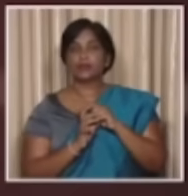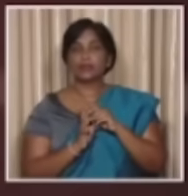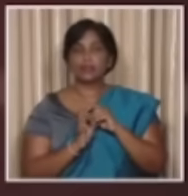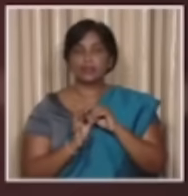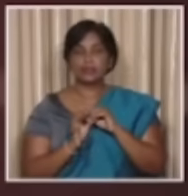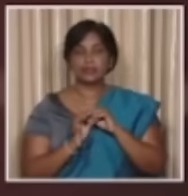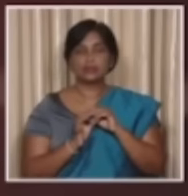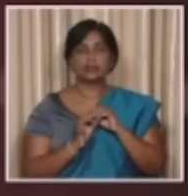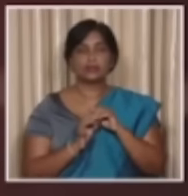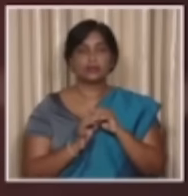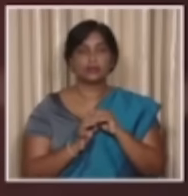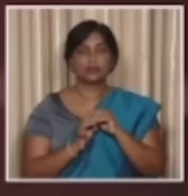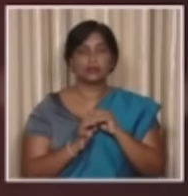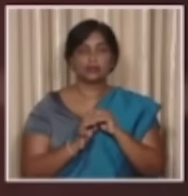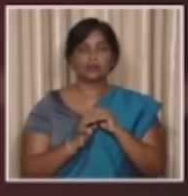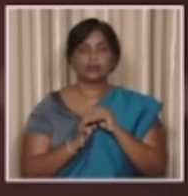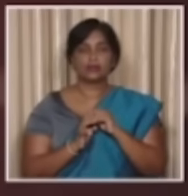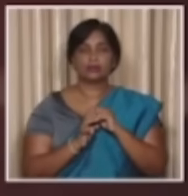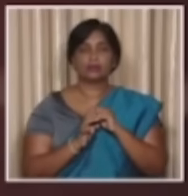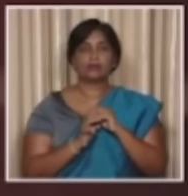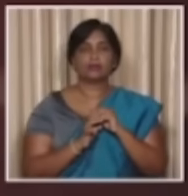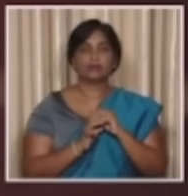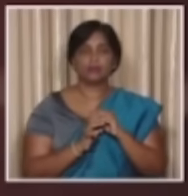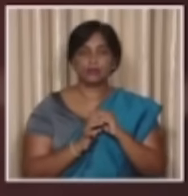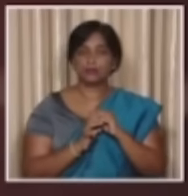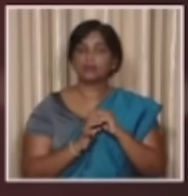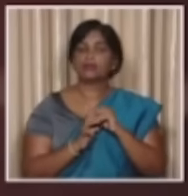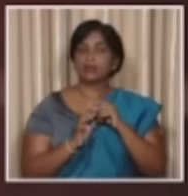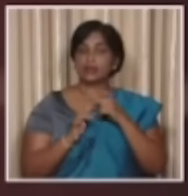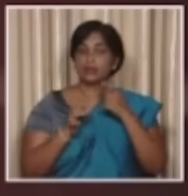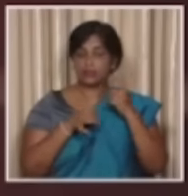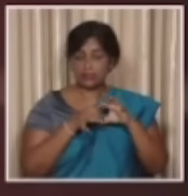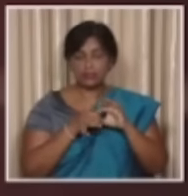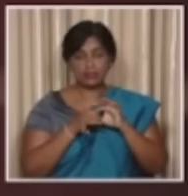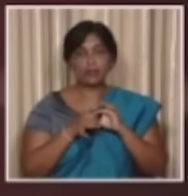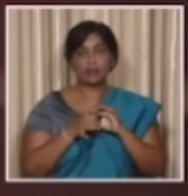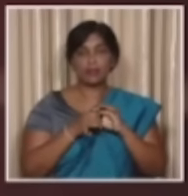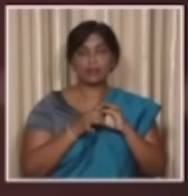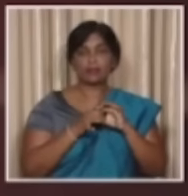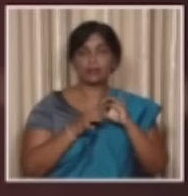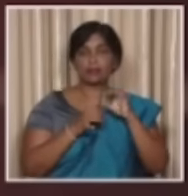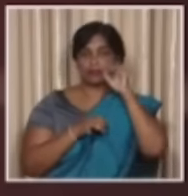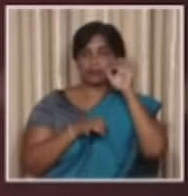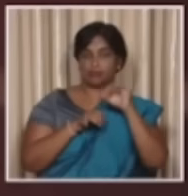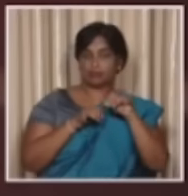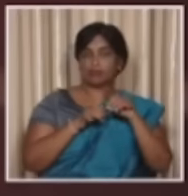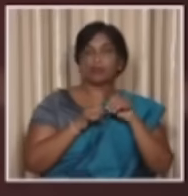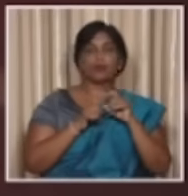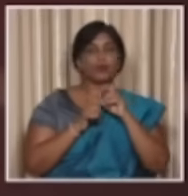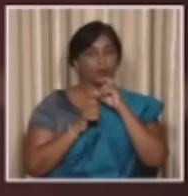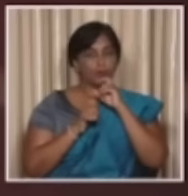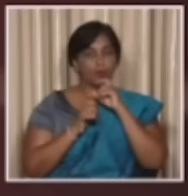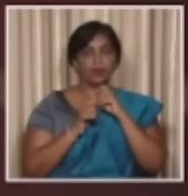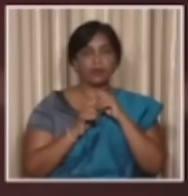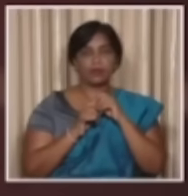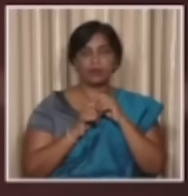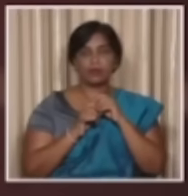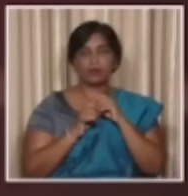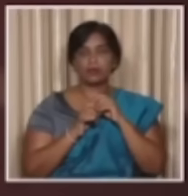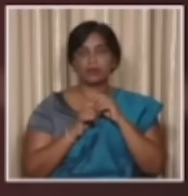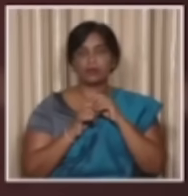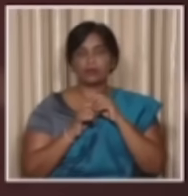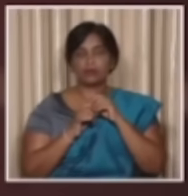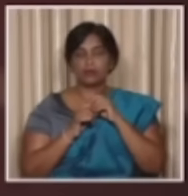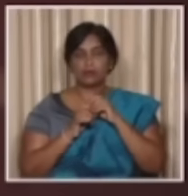චෝදනා ලැබපු නිලධාරීන්ට එරෙහිව කටයුතු කිරීම ඒ අදාළ අංශවලට අයිති කාර්යයක්. අධිකරණ අමාත්‍යංශයට ඒ සම්බන්ධව කටයුතු